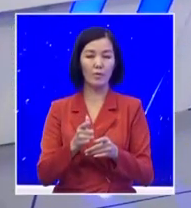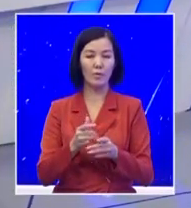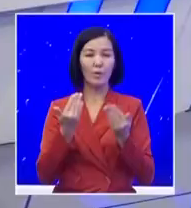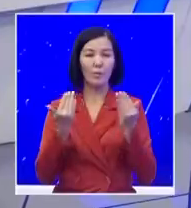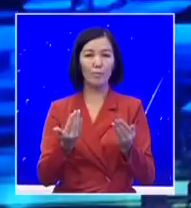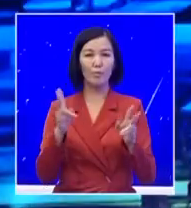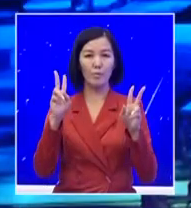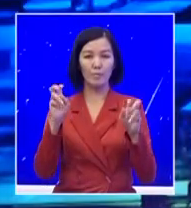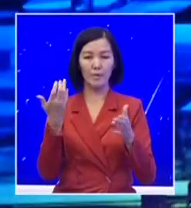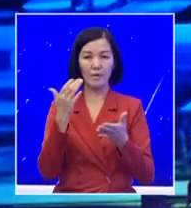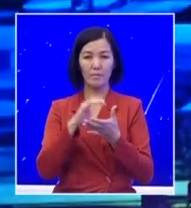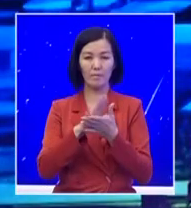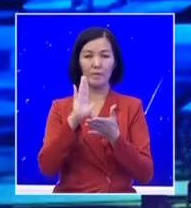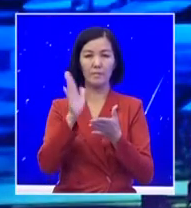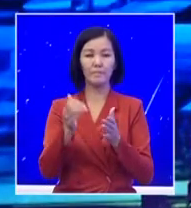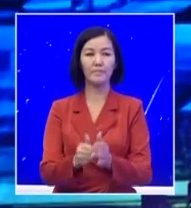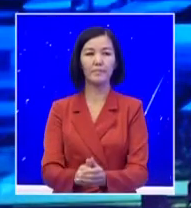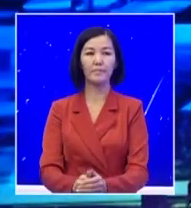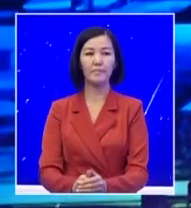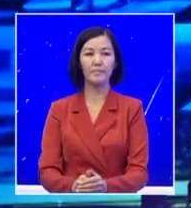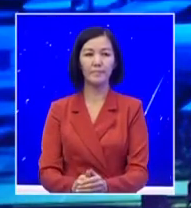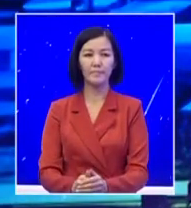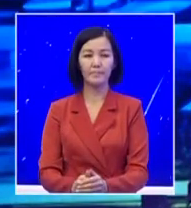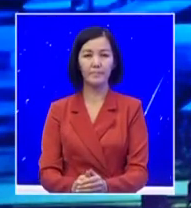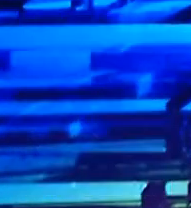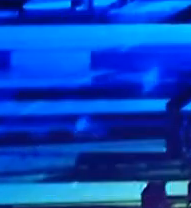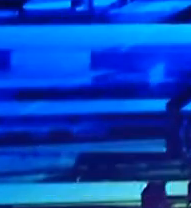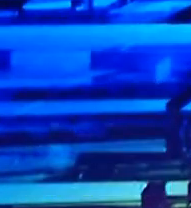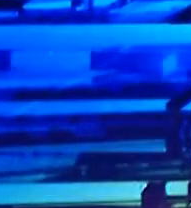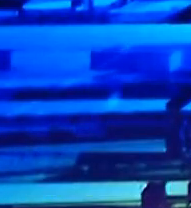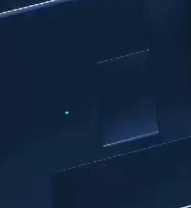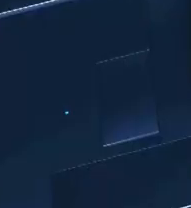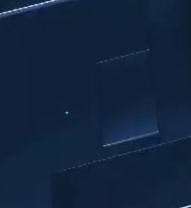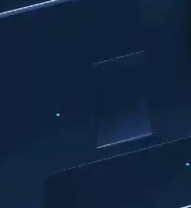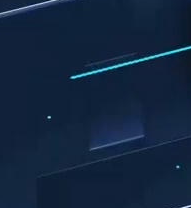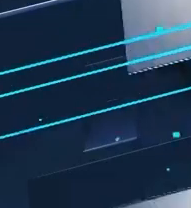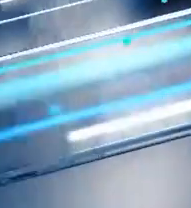қызы. Қымбатты көрермен, бүгін көретіндеріңіз.